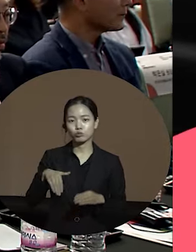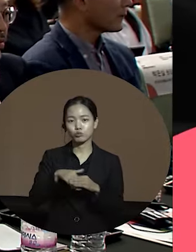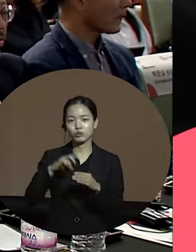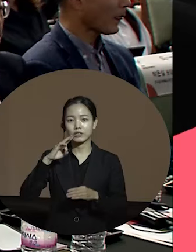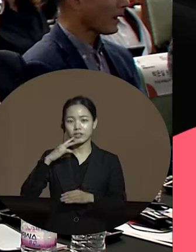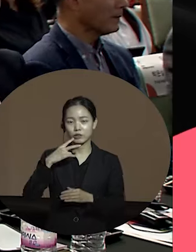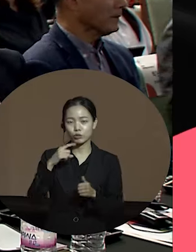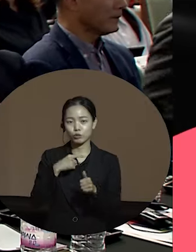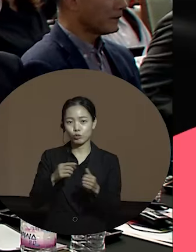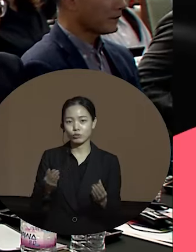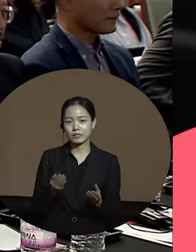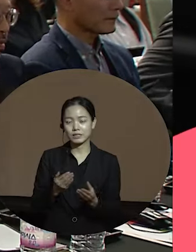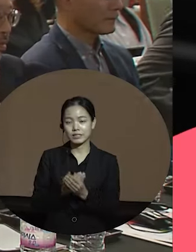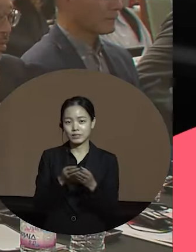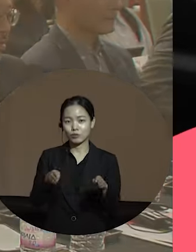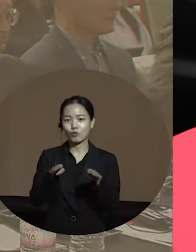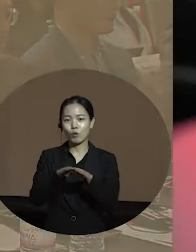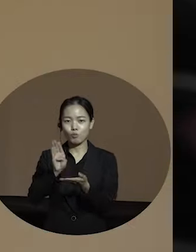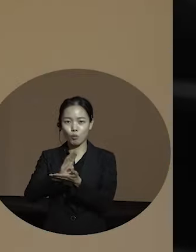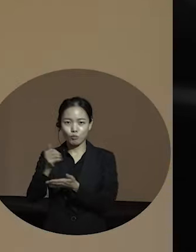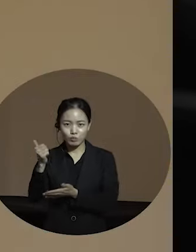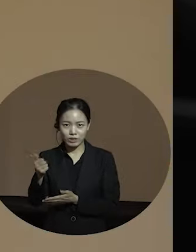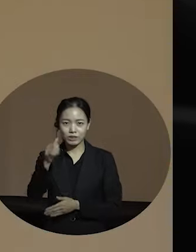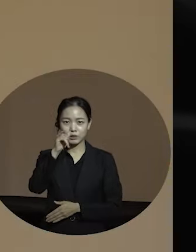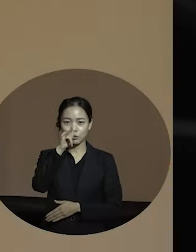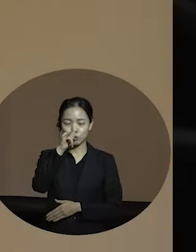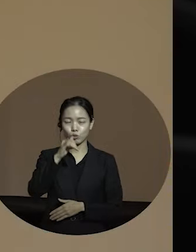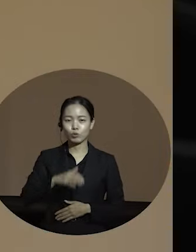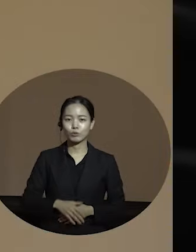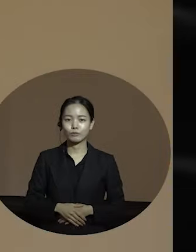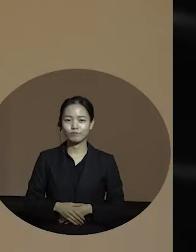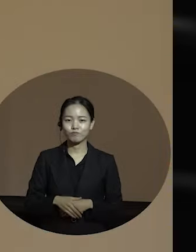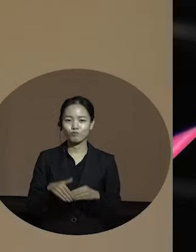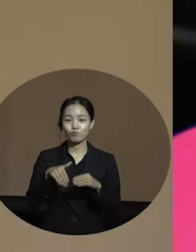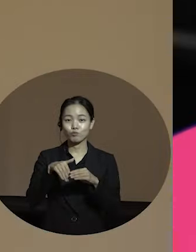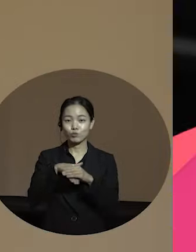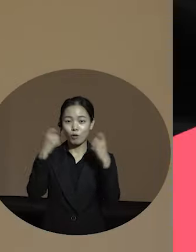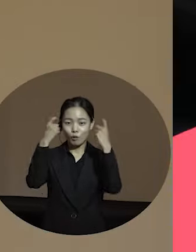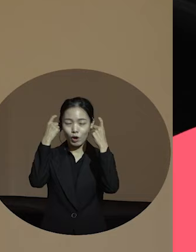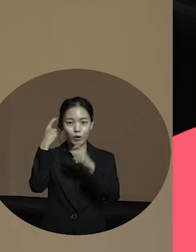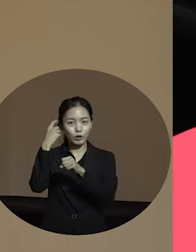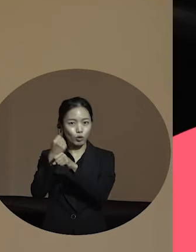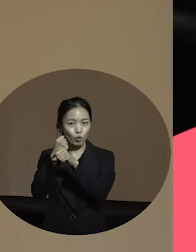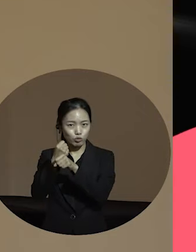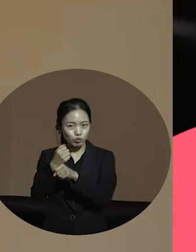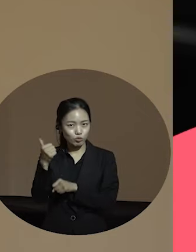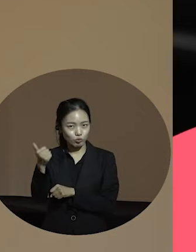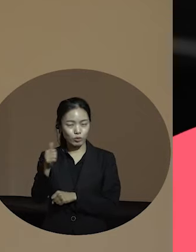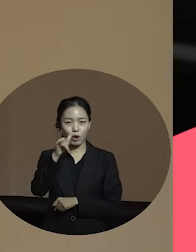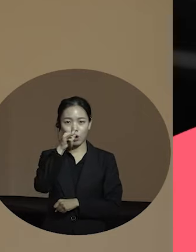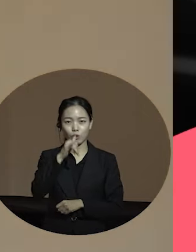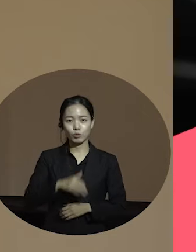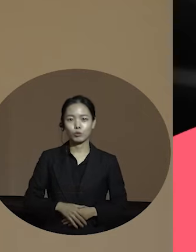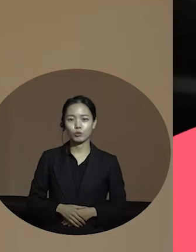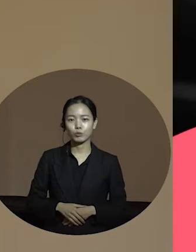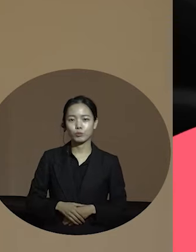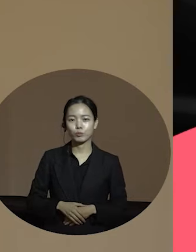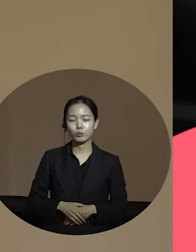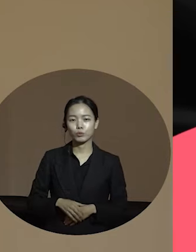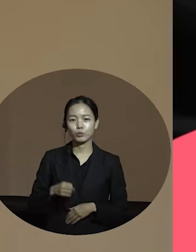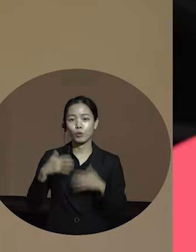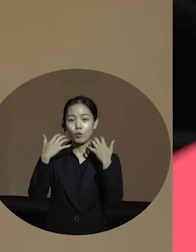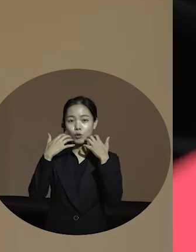한국문화예술교육진흥원 노준석 본부장님, 모더레이터로 김규원 한국문화관광연구원 선임연구원님과 지정토론자 연세대학교